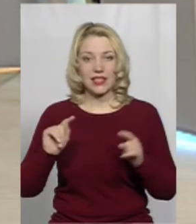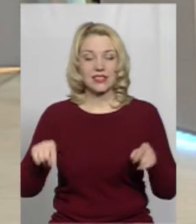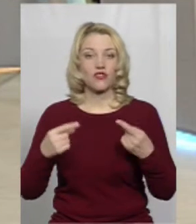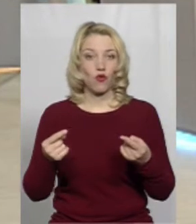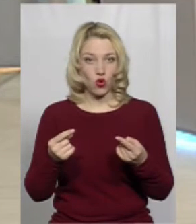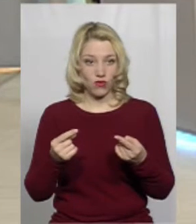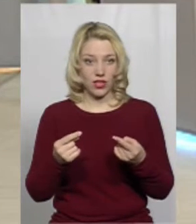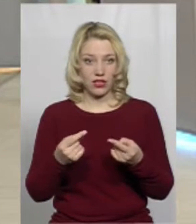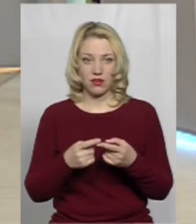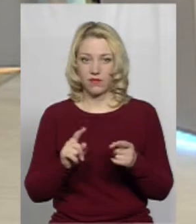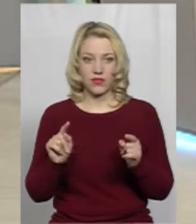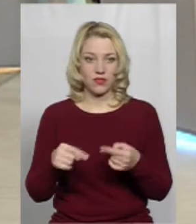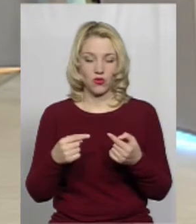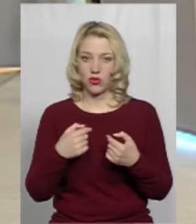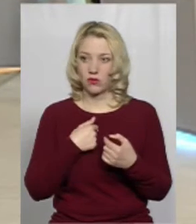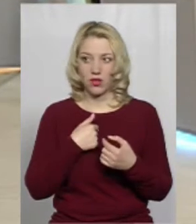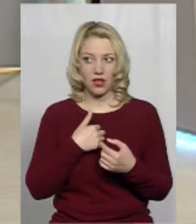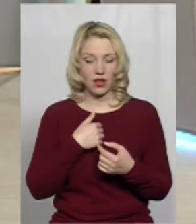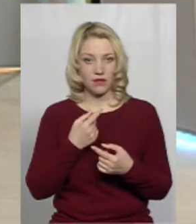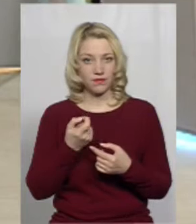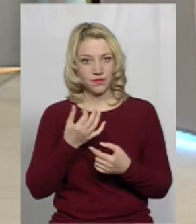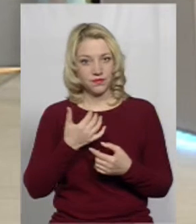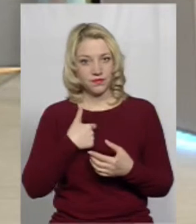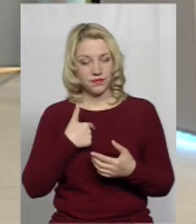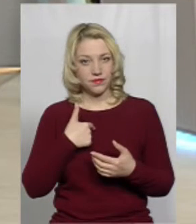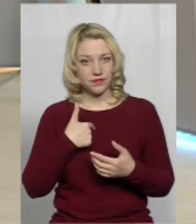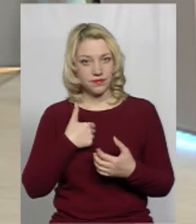створювати. Це мене дуже насторожило, тому що